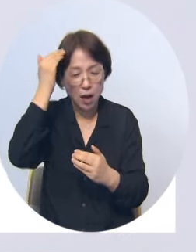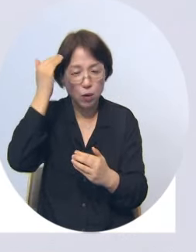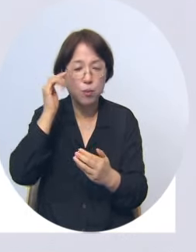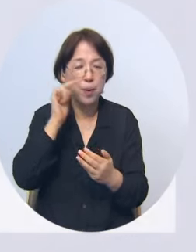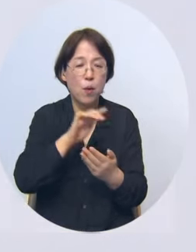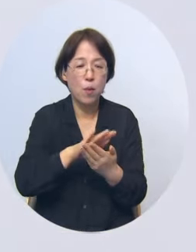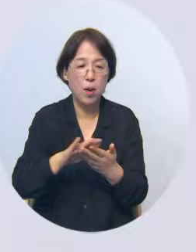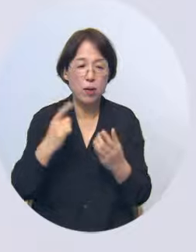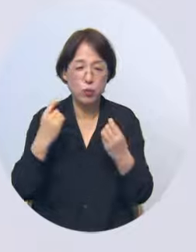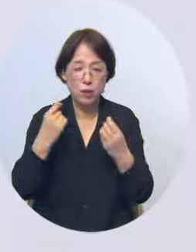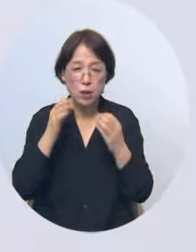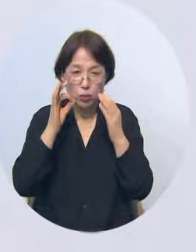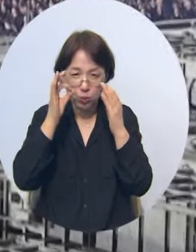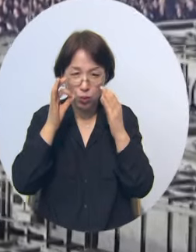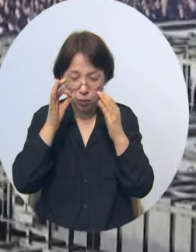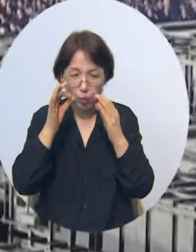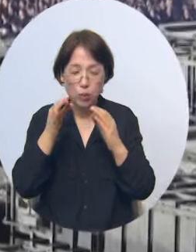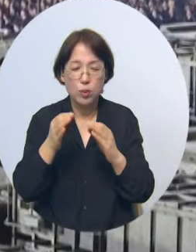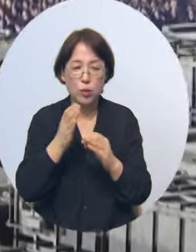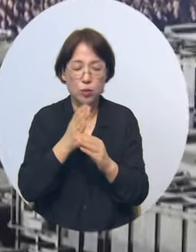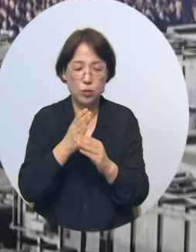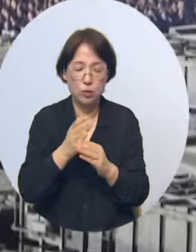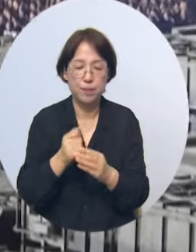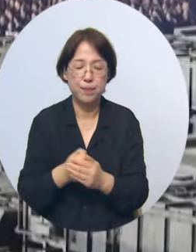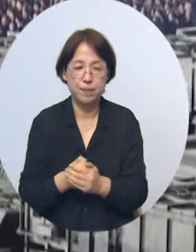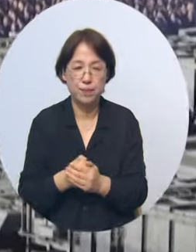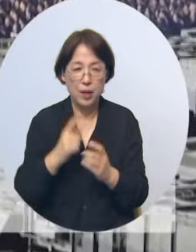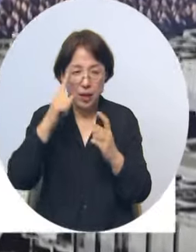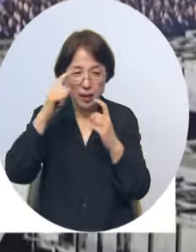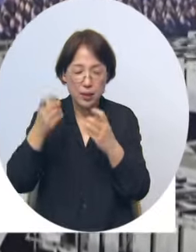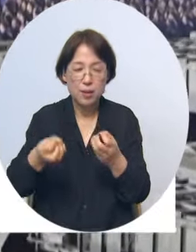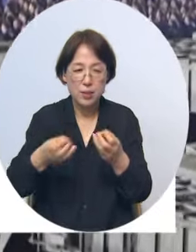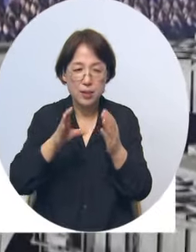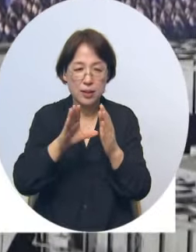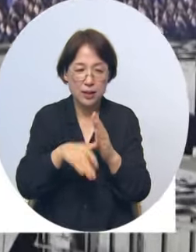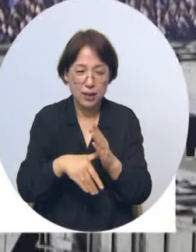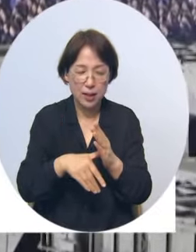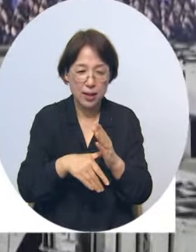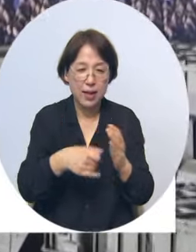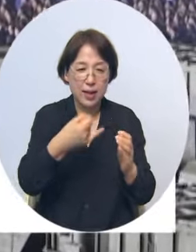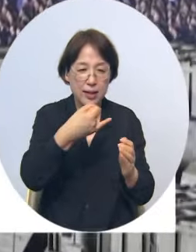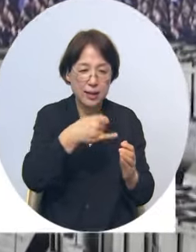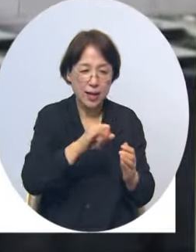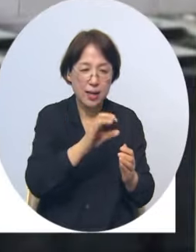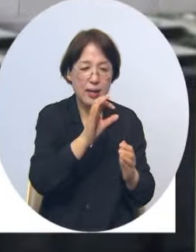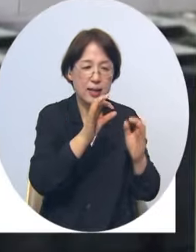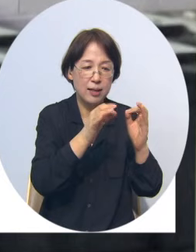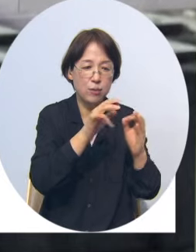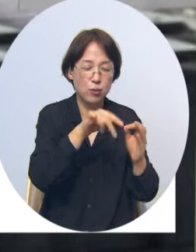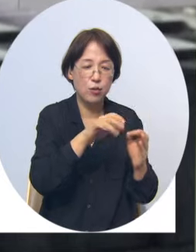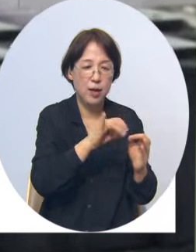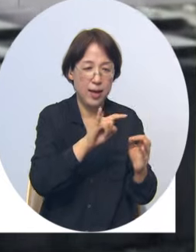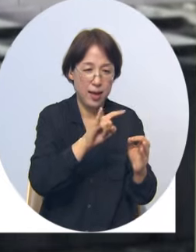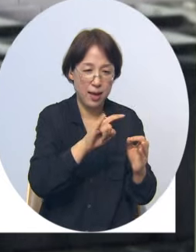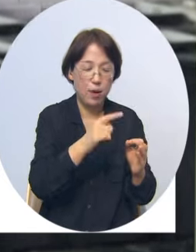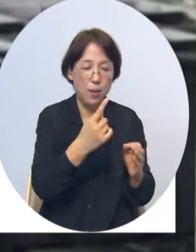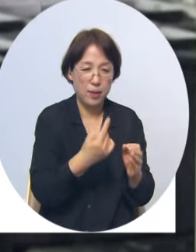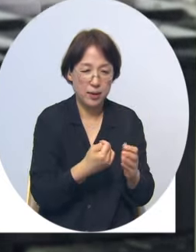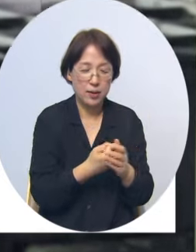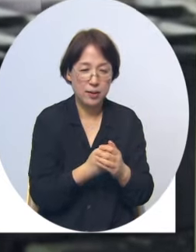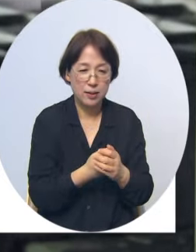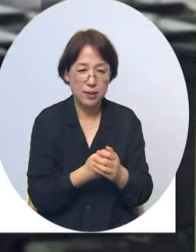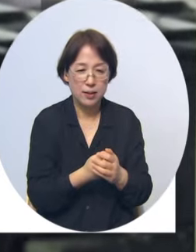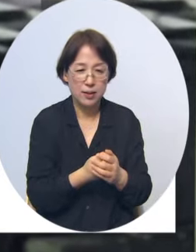있다는 말씀을 드리겠습니다 한편 기념식에는 김위원장의 딸인 김주회 등장했습니다 전위 거리 중공식